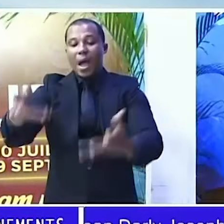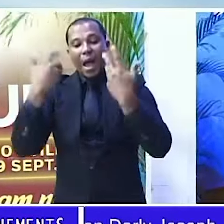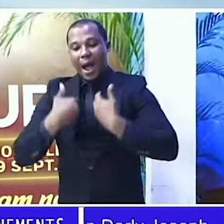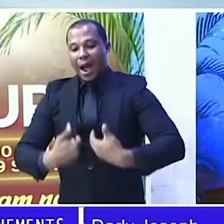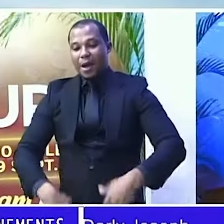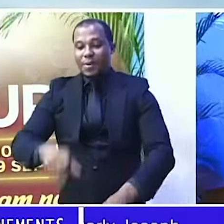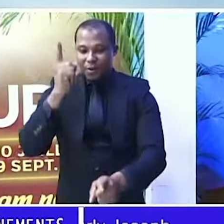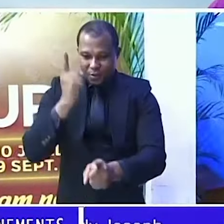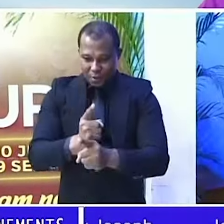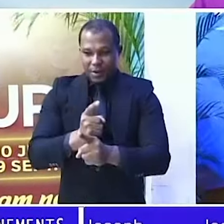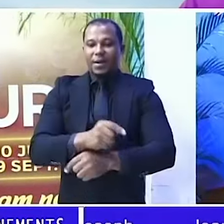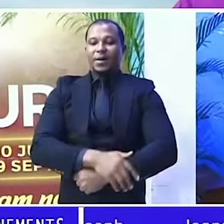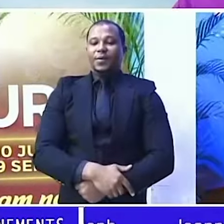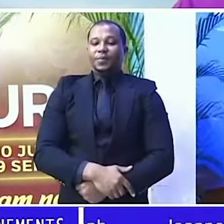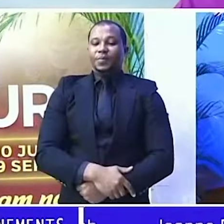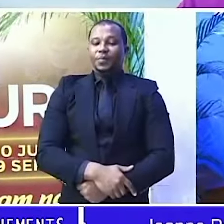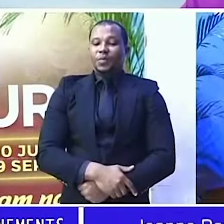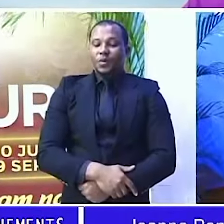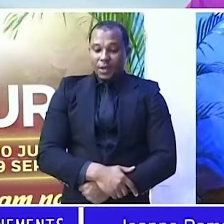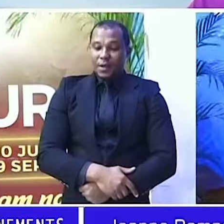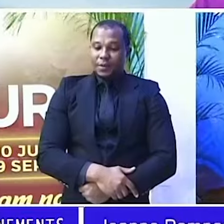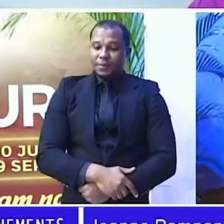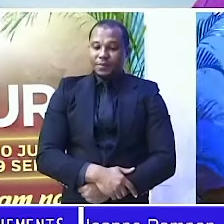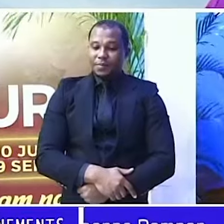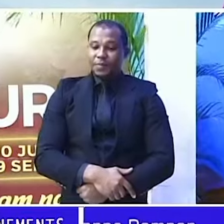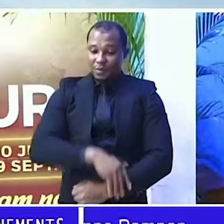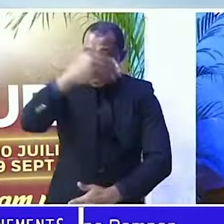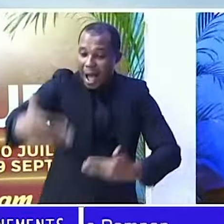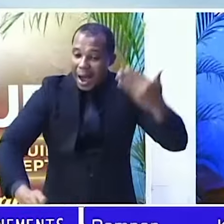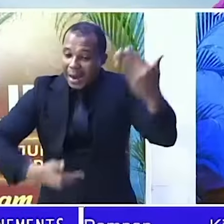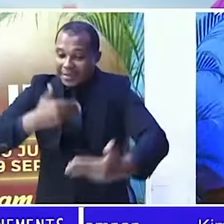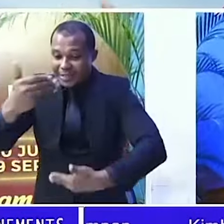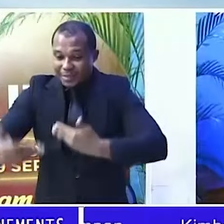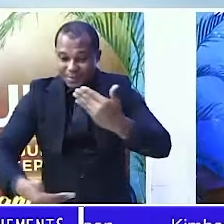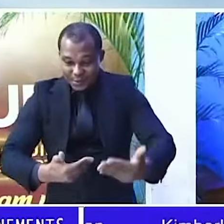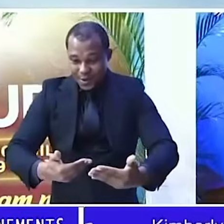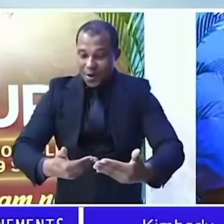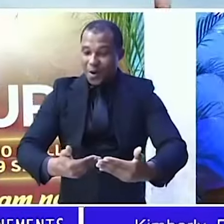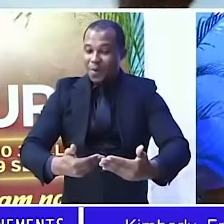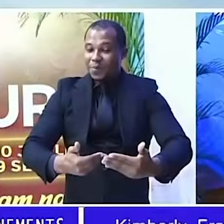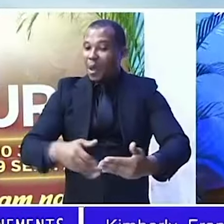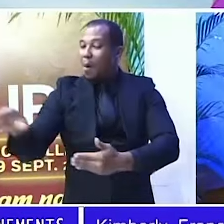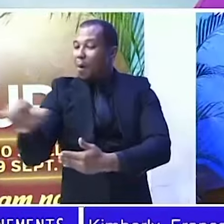une partie dans le mariage. La réception pour aller, c'est l'autre partie dans le mariage. On ne peut pas venir dans l'église là,